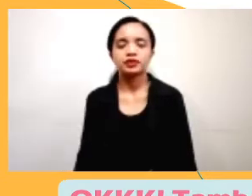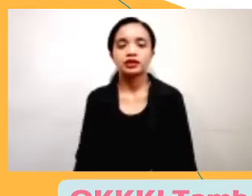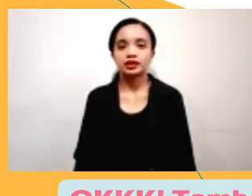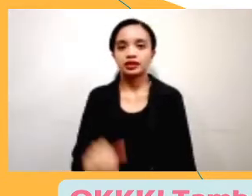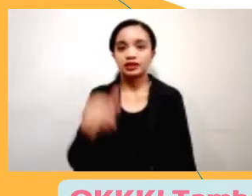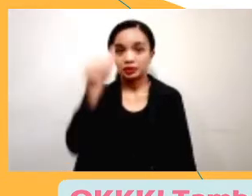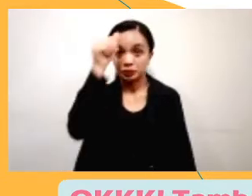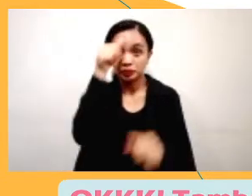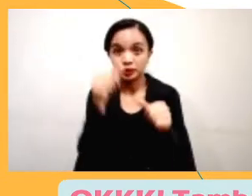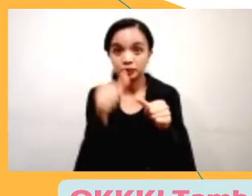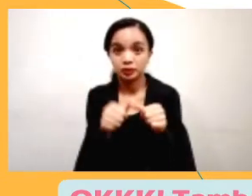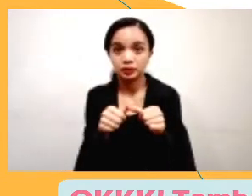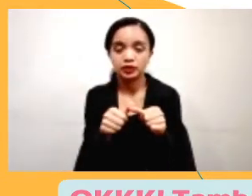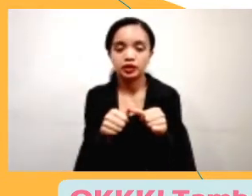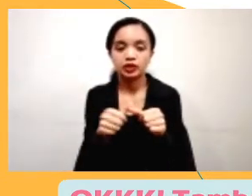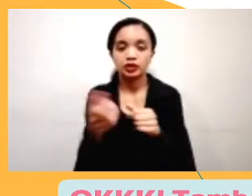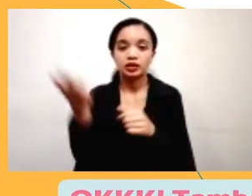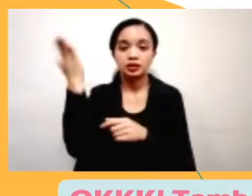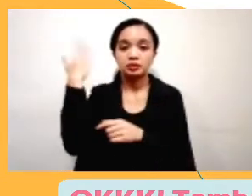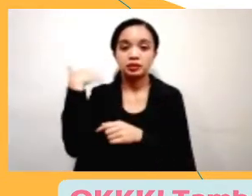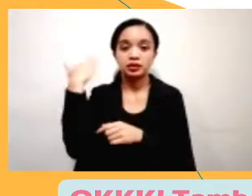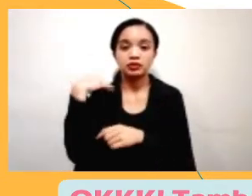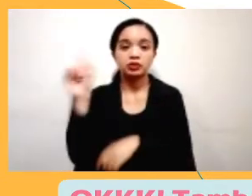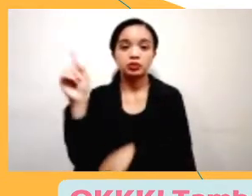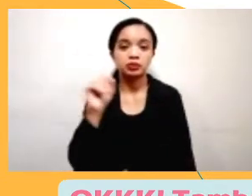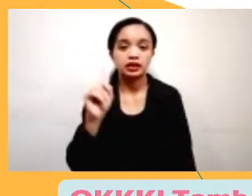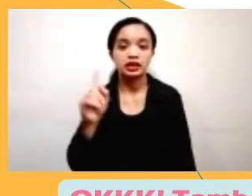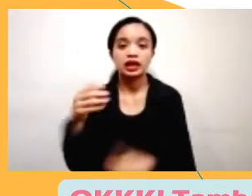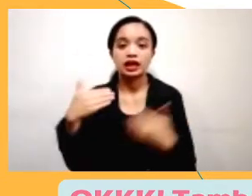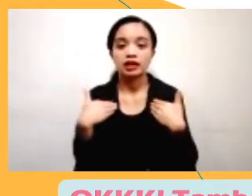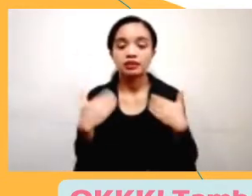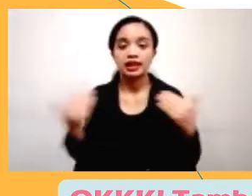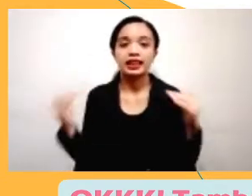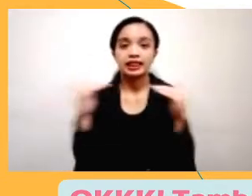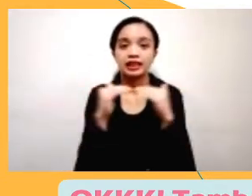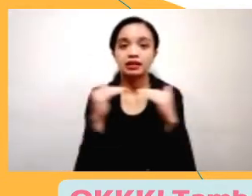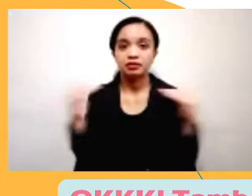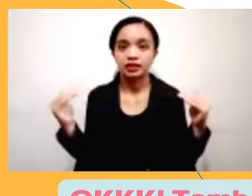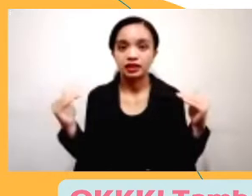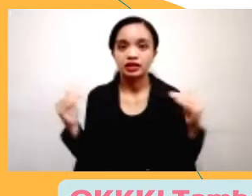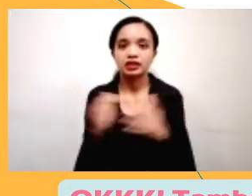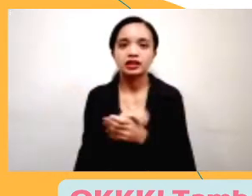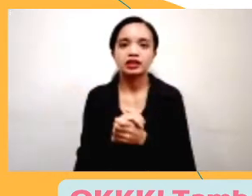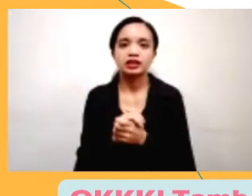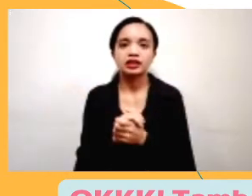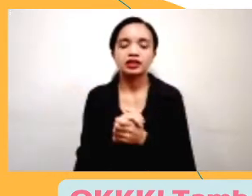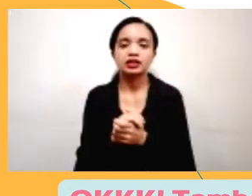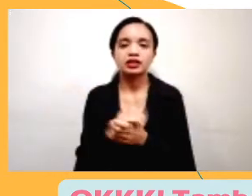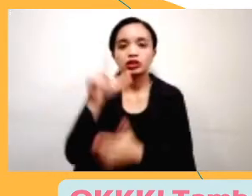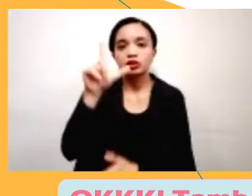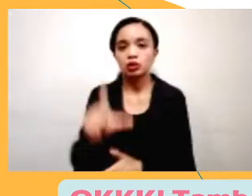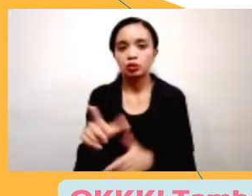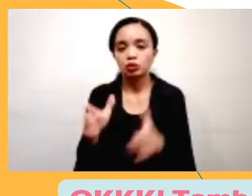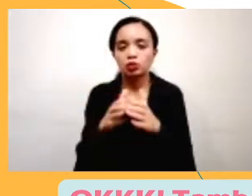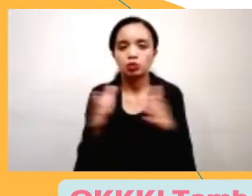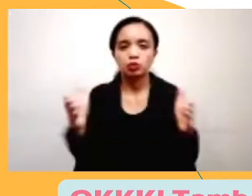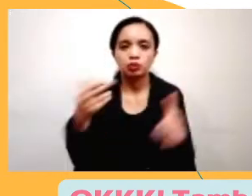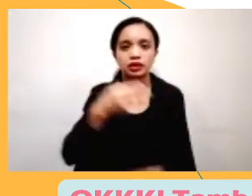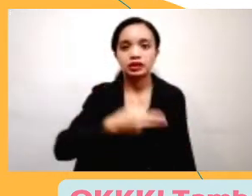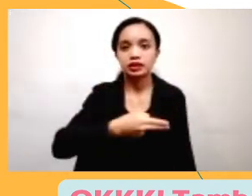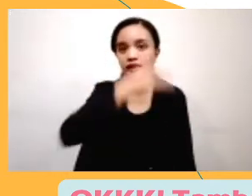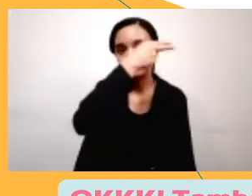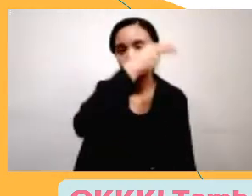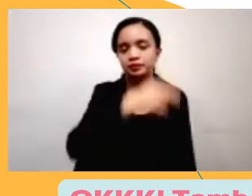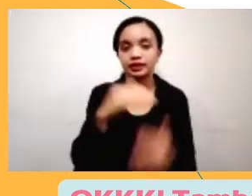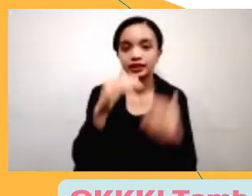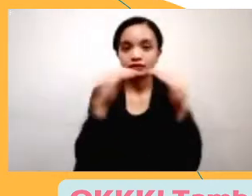yung ano natin last time na may levels? So yung low, medium at saka high. Ngayon,